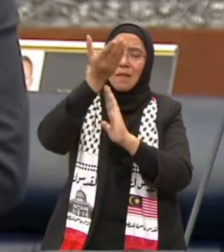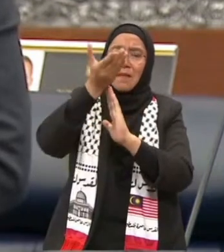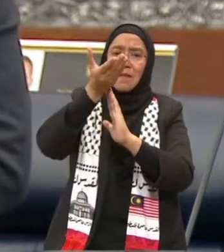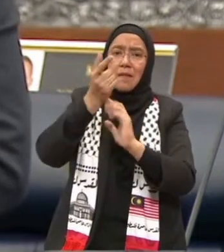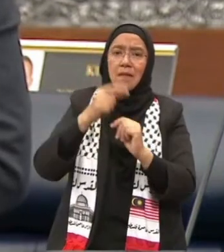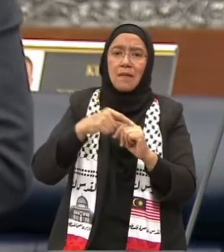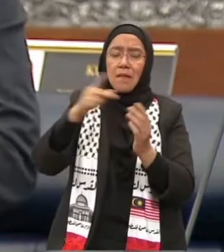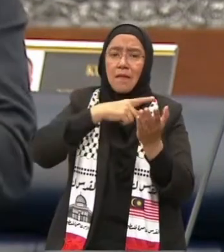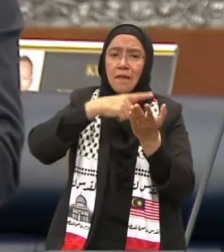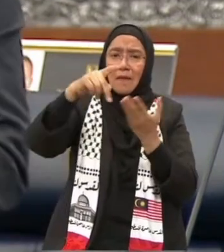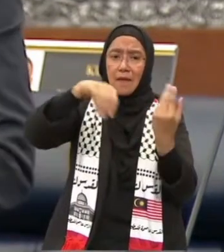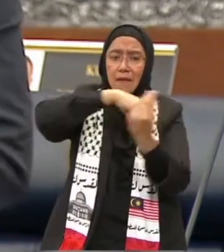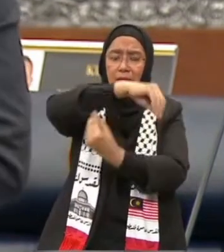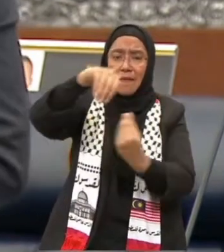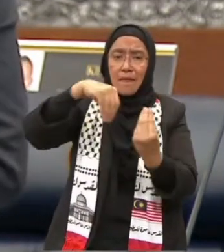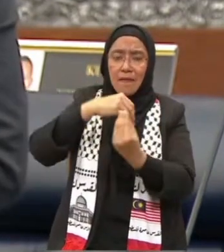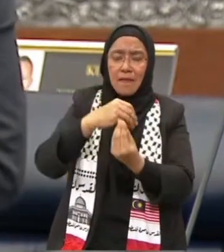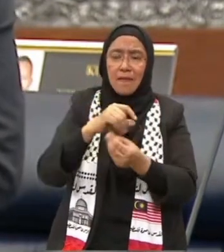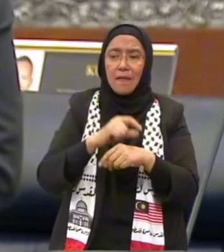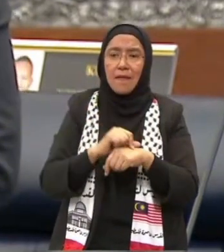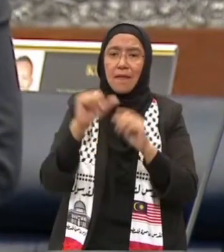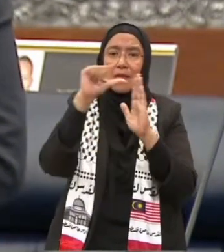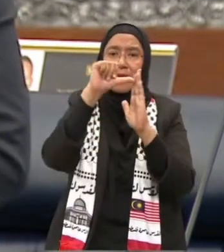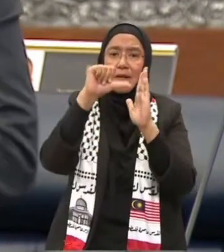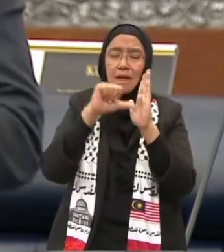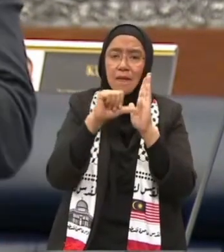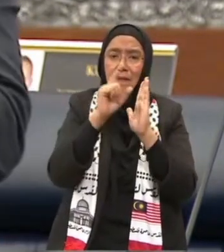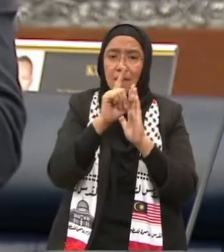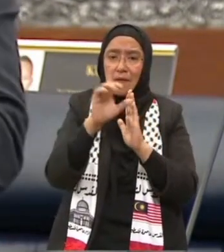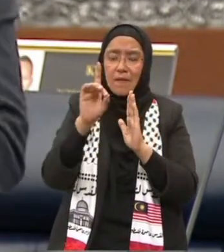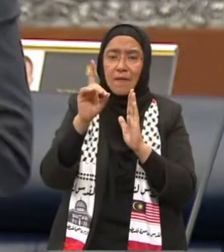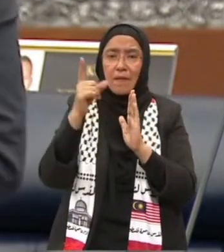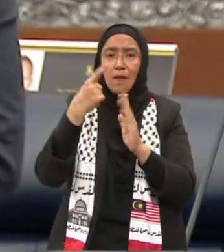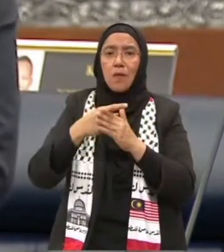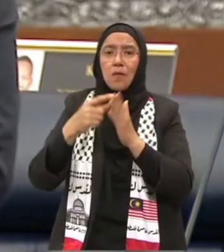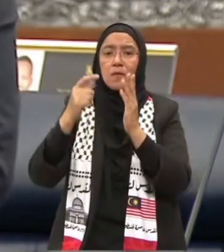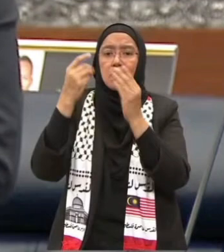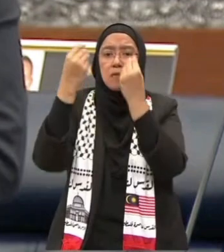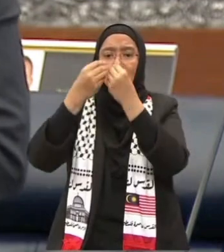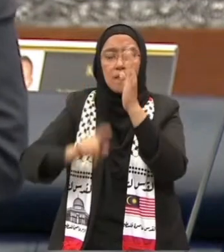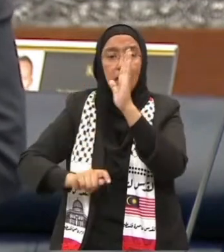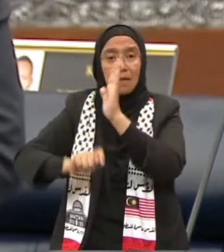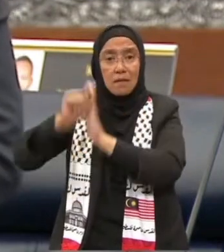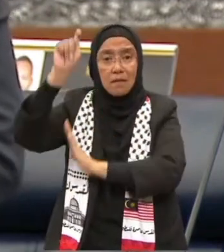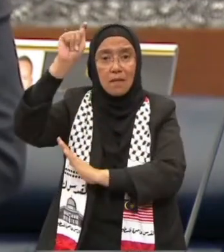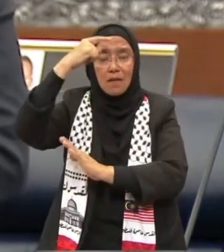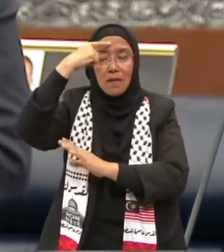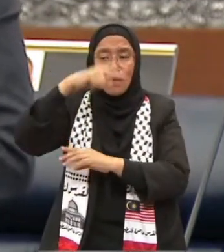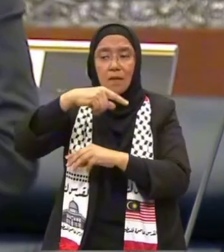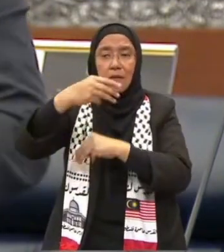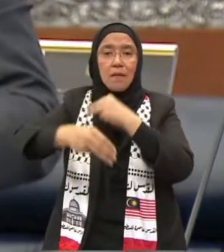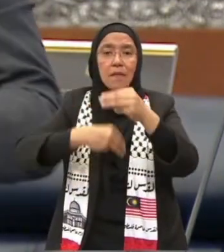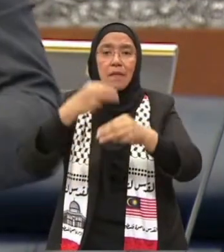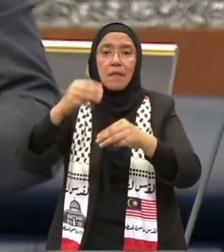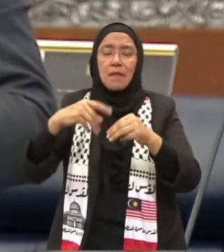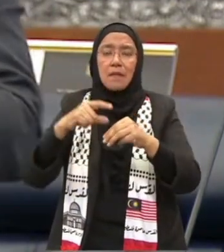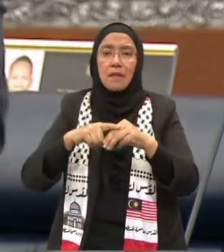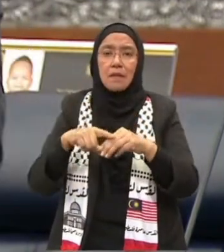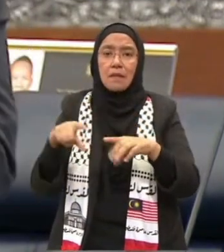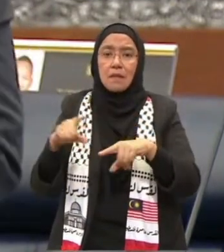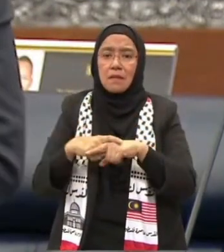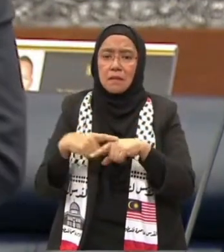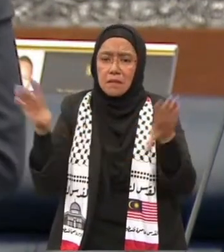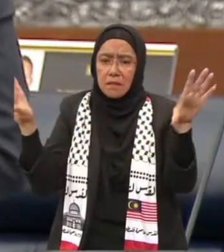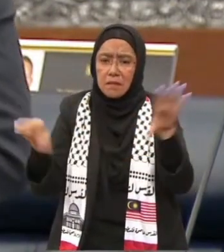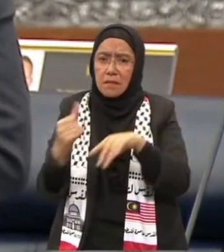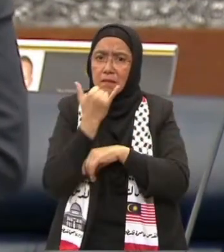Akta 118 kepada nilai yang lebih tinggi dan kepada pemaju-pemaju yang melakukan kesalahan adakah akan